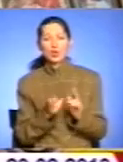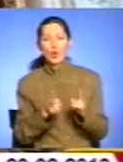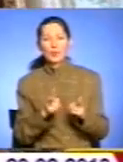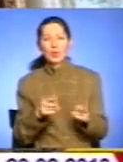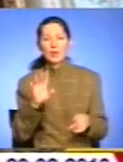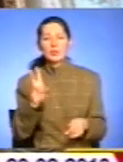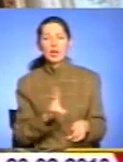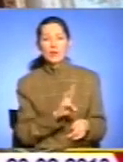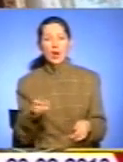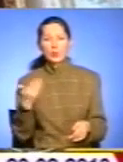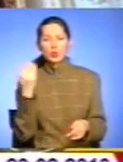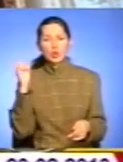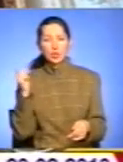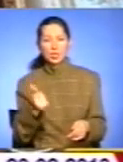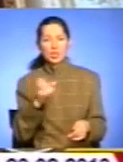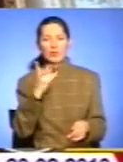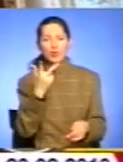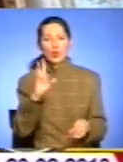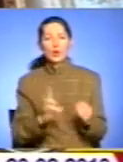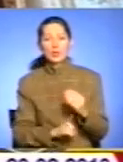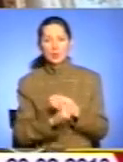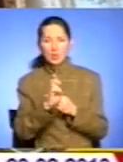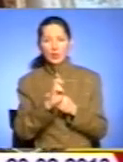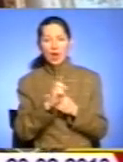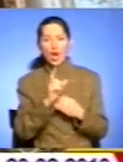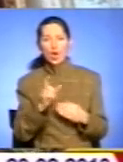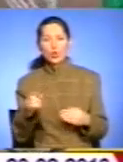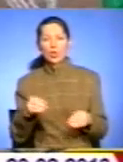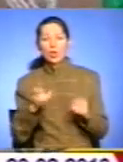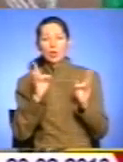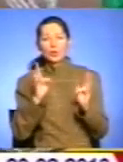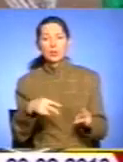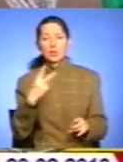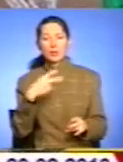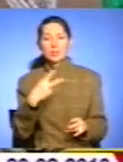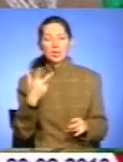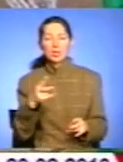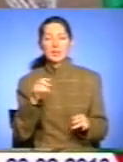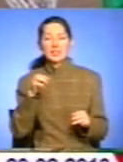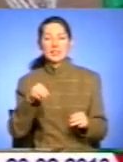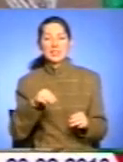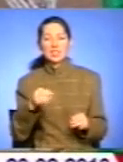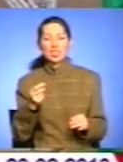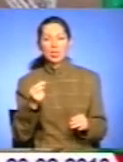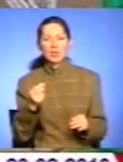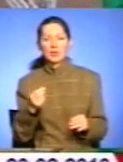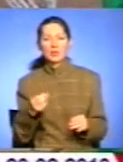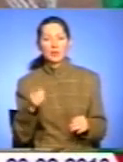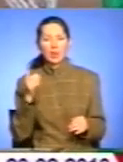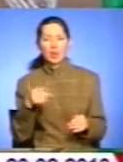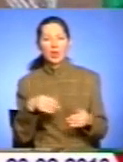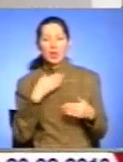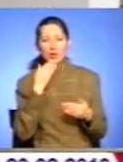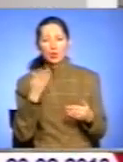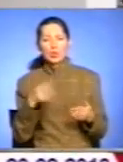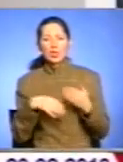храмах Тернополя люди пожертвували 23 тисячі гривень. Відгукнулися на прохання про допомогу і в школах міста. Зібраних коштів